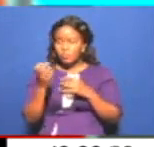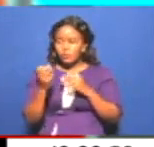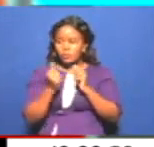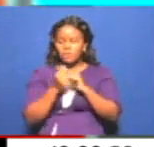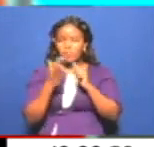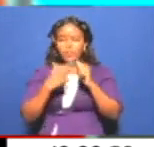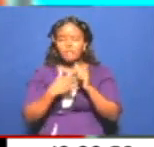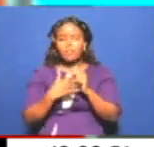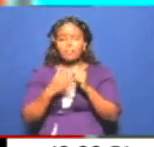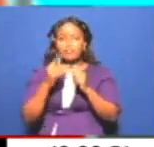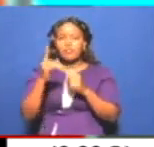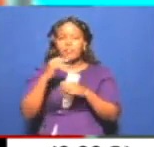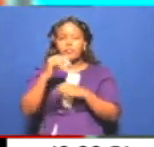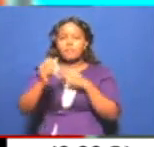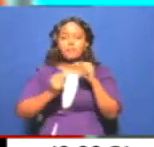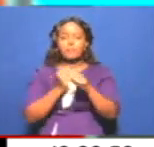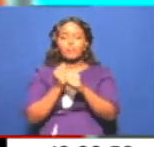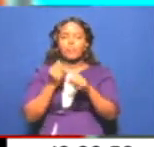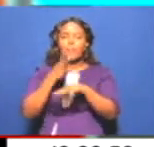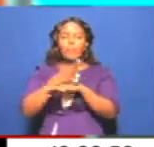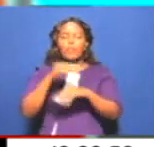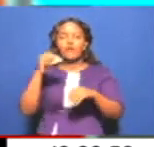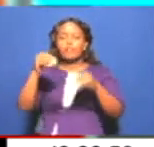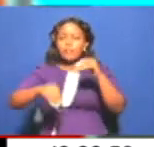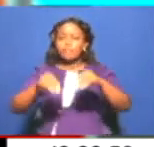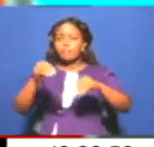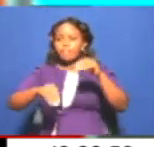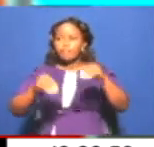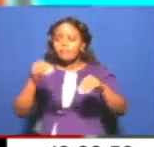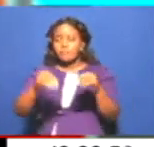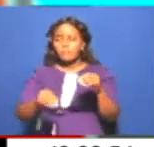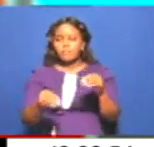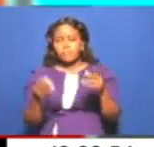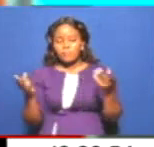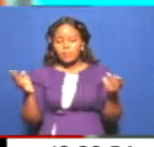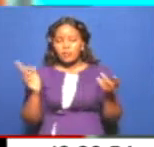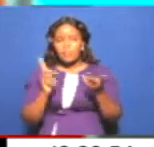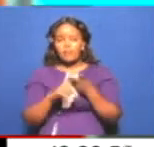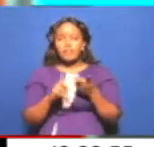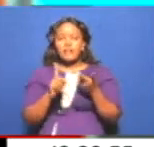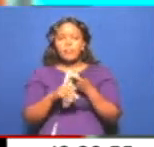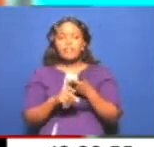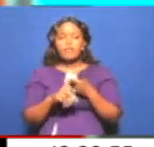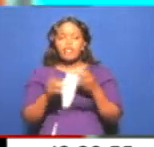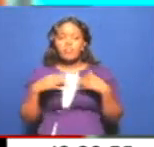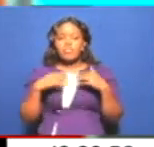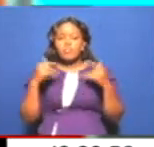wa mwaka 2007 na ghasia mavurugu